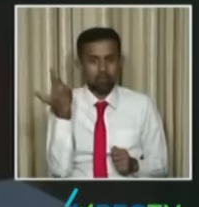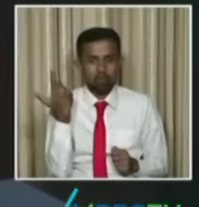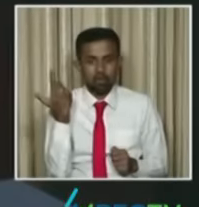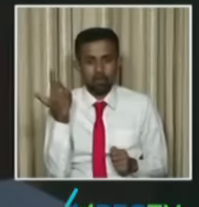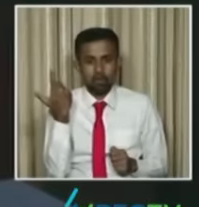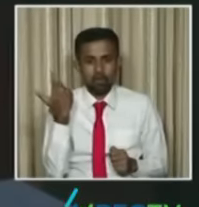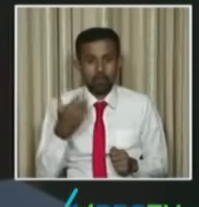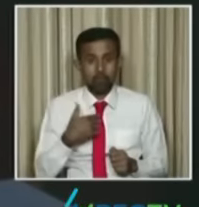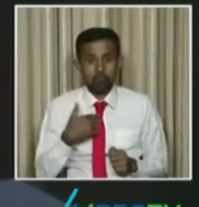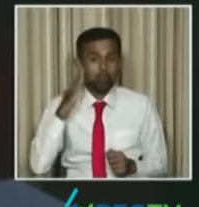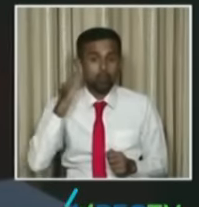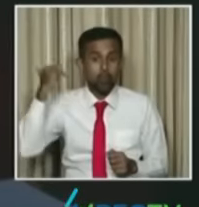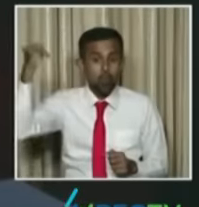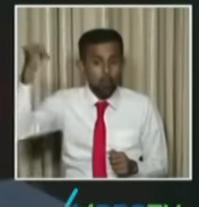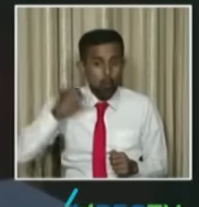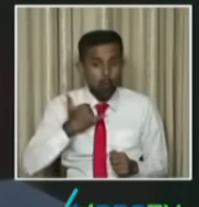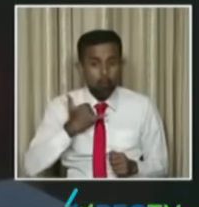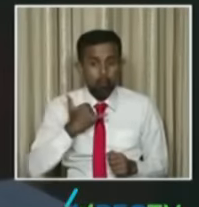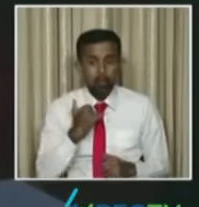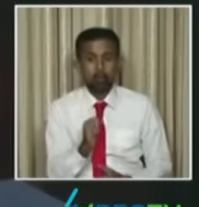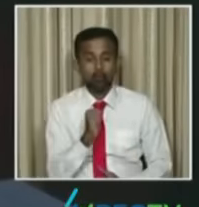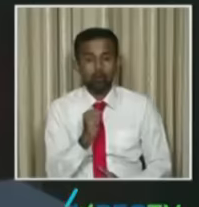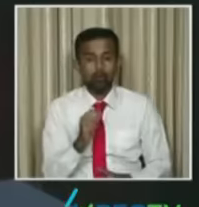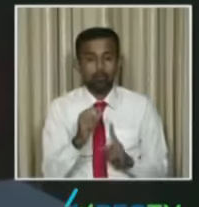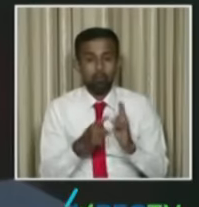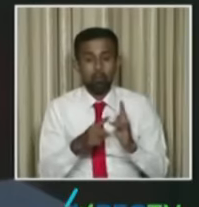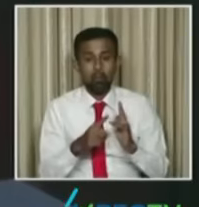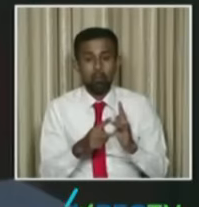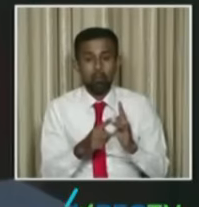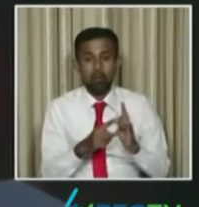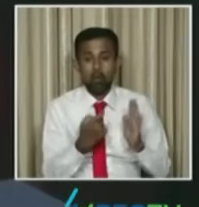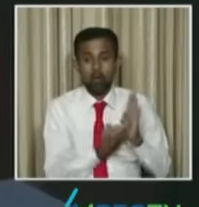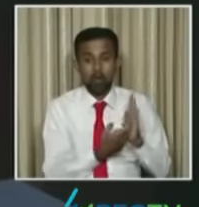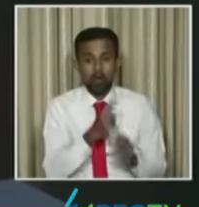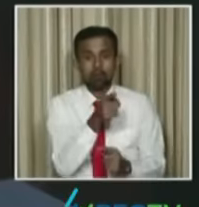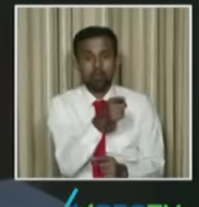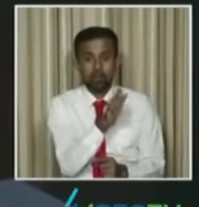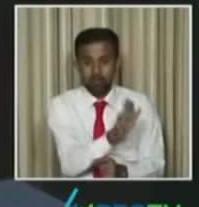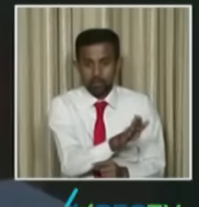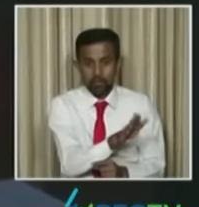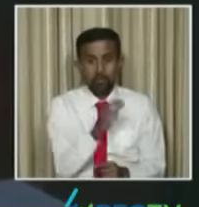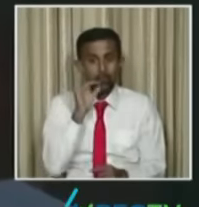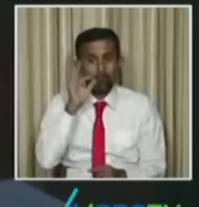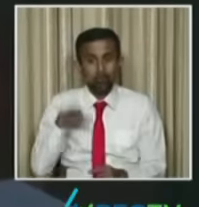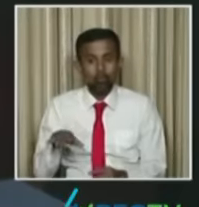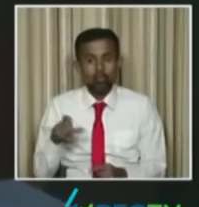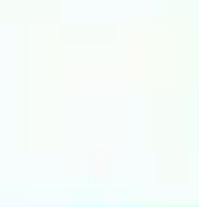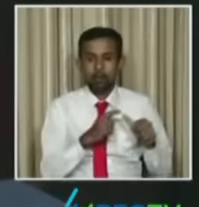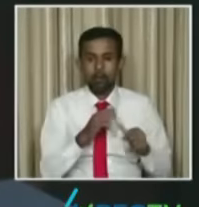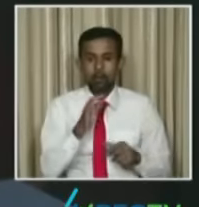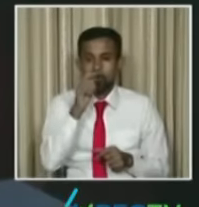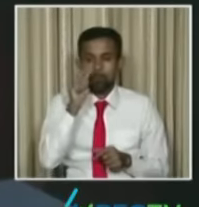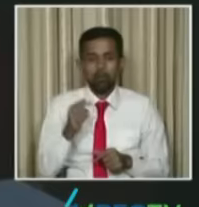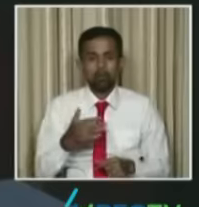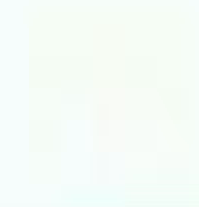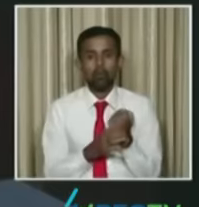එනවා විදේශ රටකින් කෝල් එකක්. කොහොමද මේ මහාචාර්ය රංජිත් බණ්ඩාර කෝප් එකේ සභාපති වාගේ පුතා කොහමද කෝප් එකේ වාඩි වෙන්නේ කිය කො